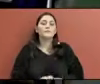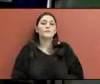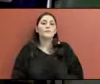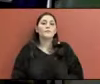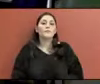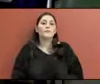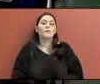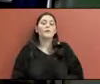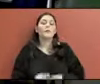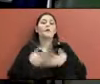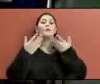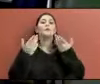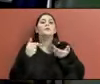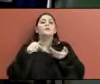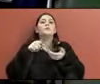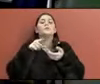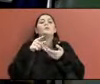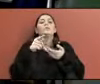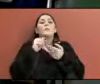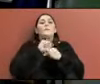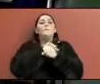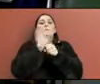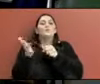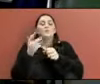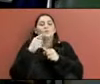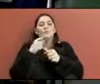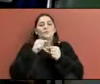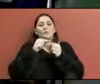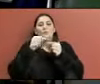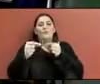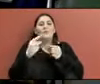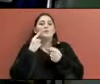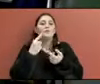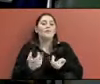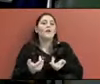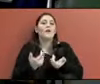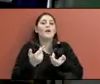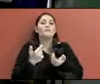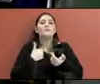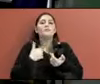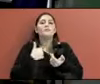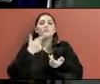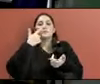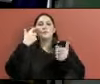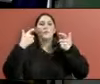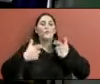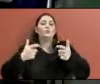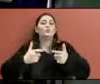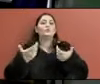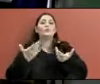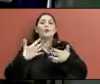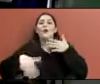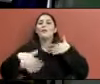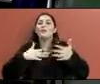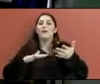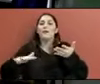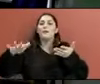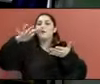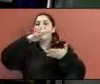Peki şimdi bu pandemi süresinde biz de Gölcük'teki engellilerimizin hepsine hep aynı şeyi